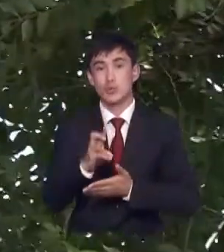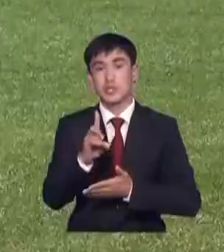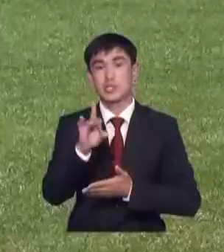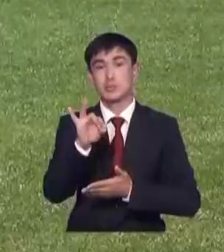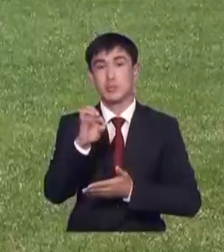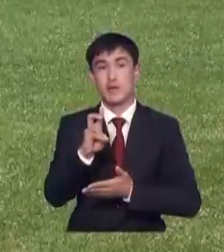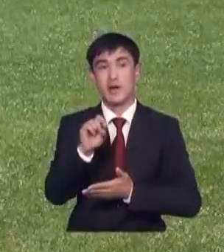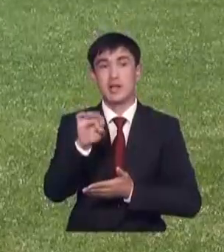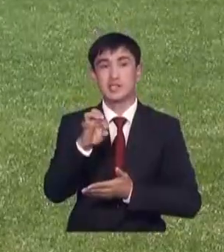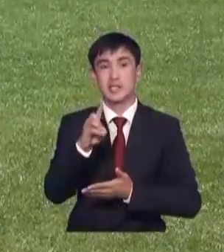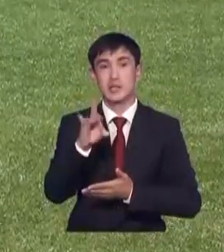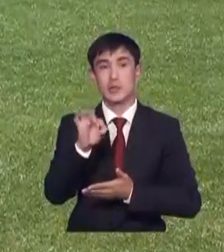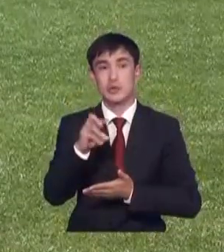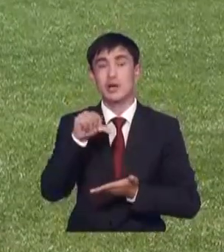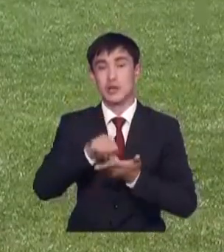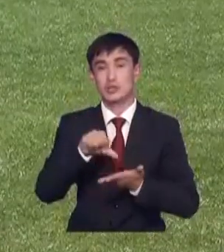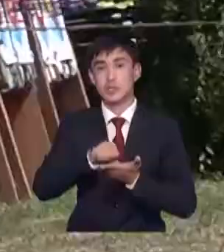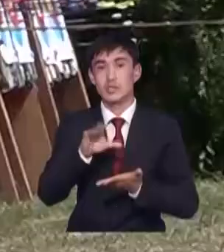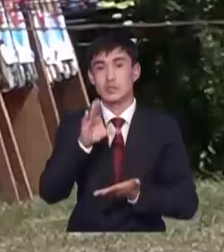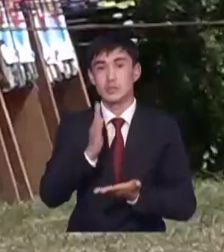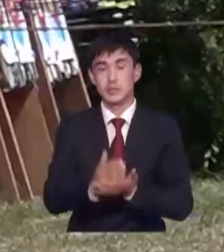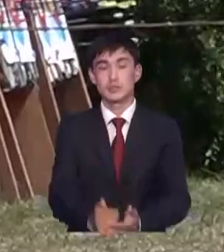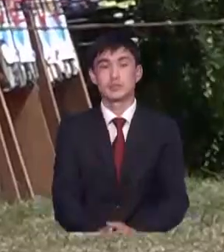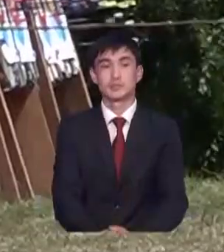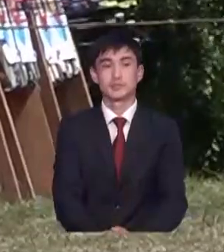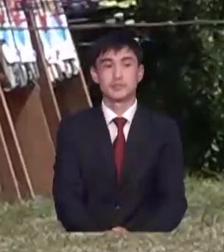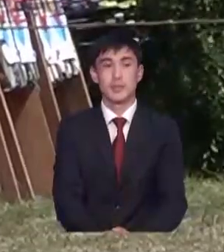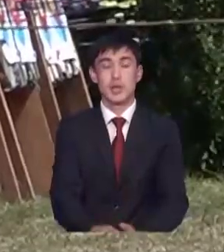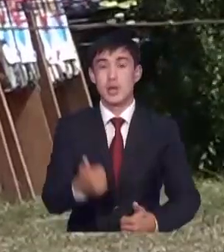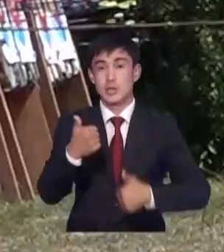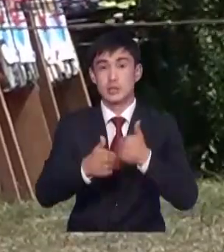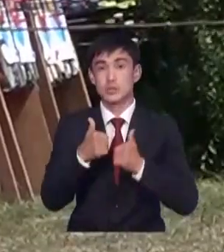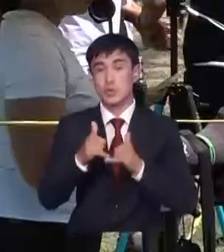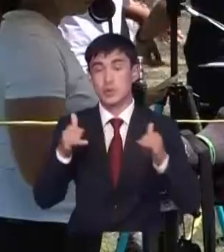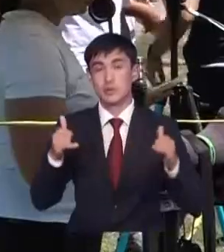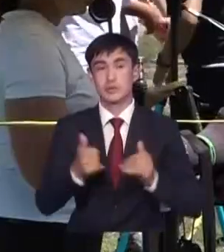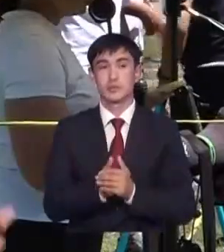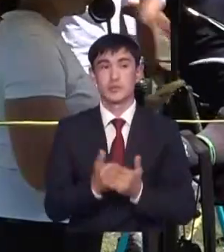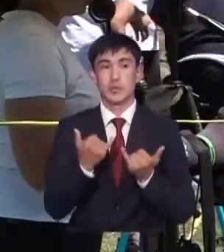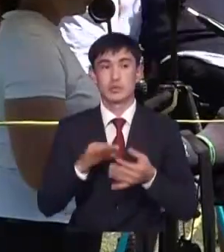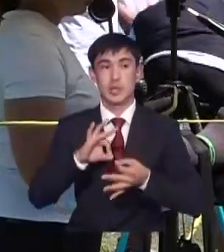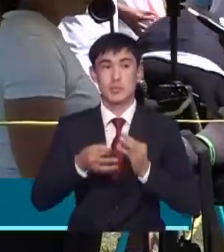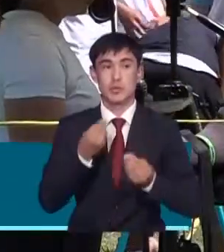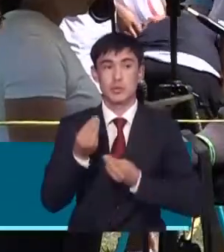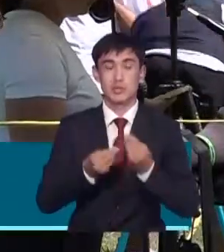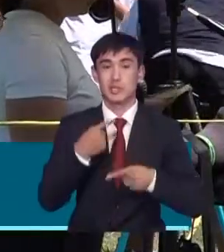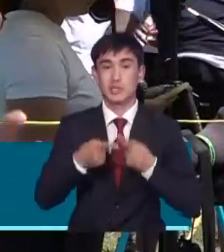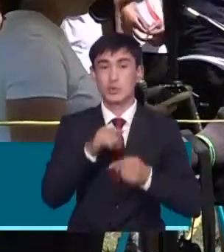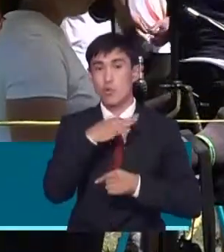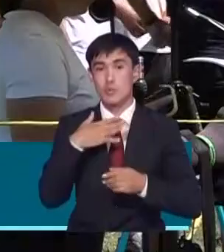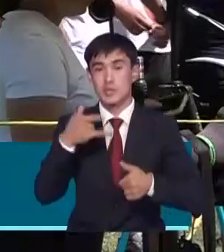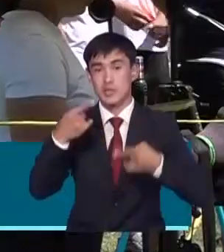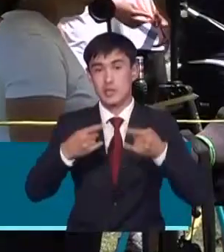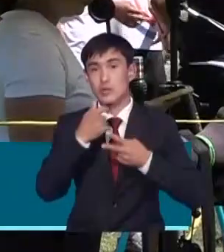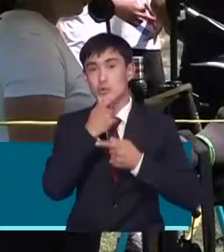Жаңбырбай, Александр Еременко да қатысушылар қатарында. Бәсекелестік әрине көбейіп жатыр осы олимпиада ойындарынан кейін көбінесе